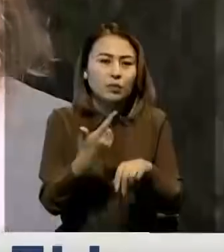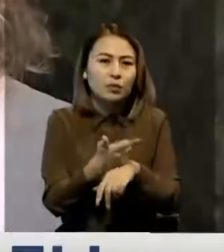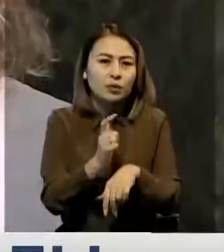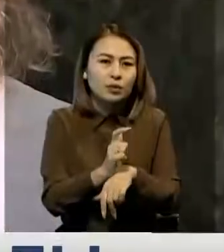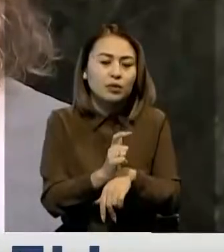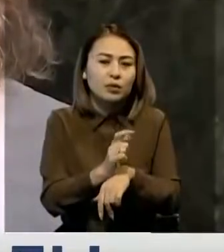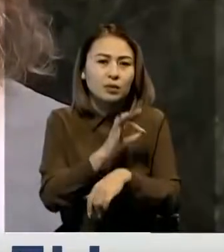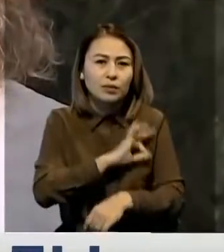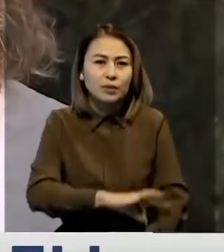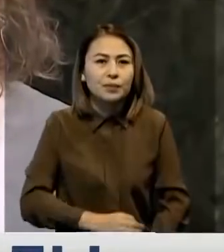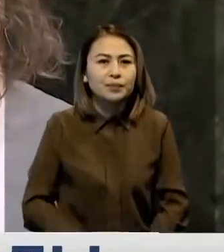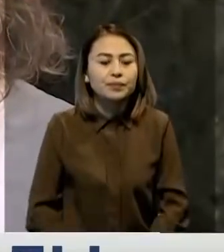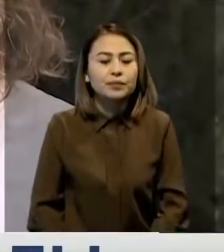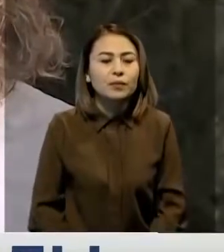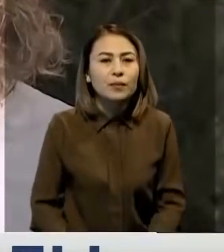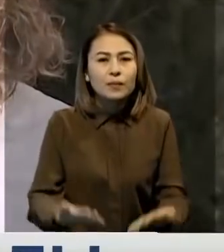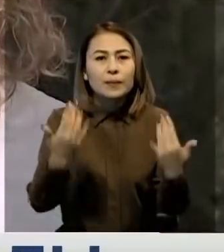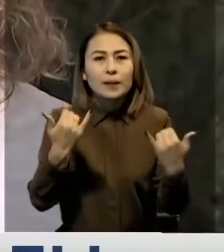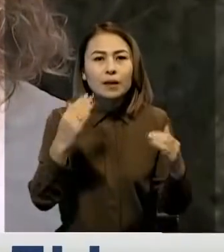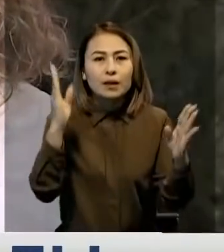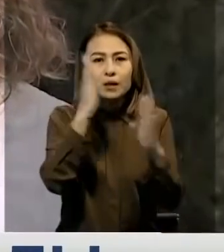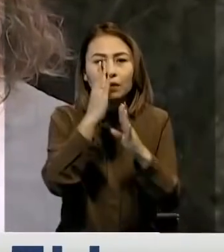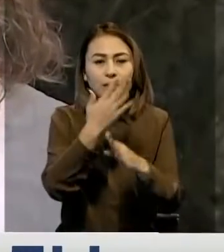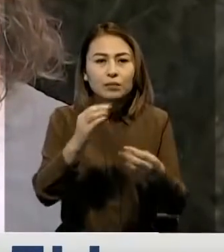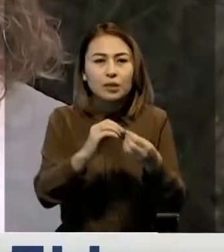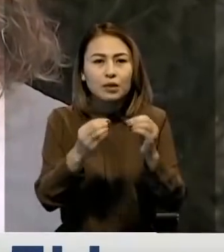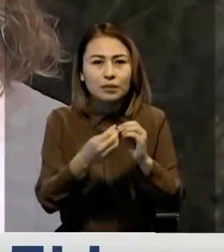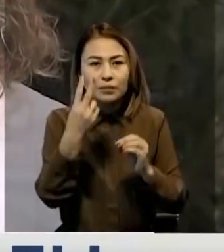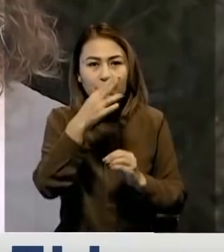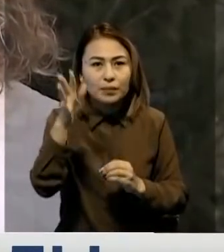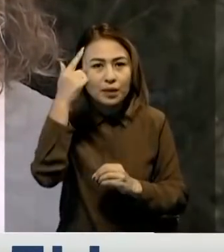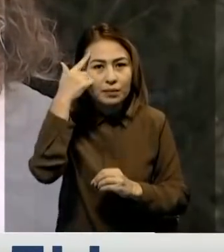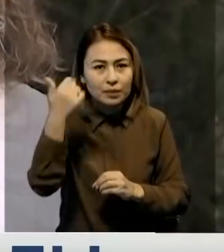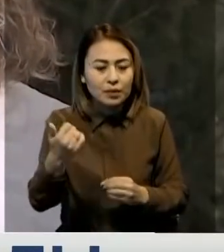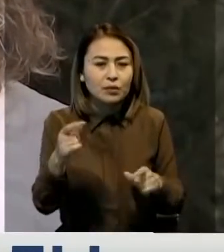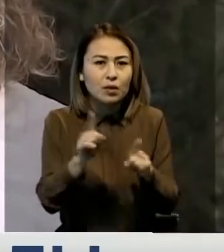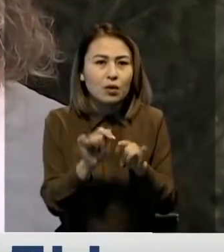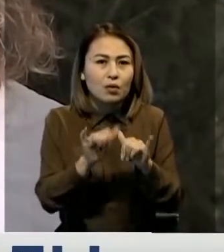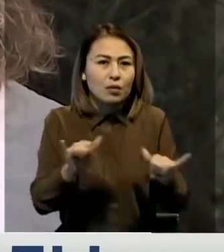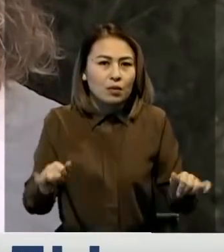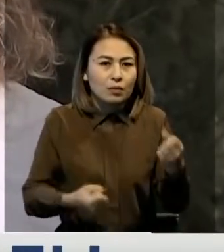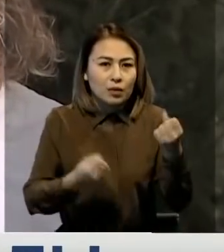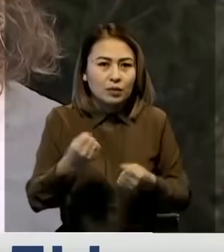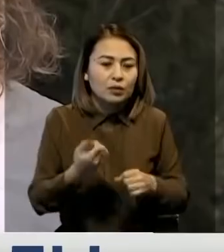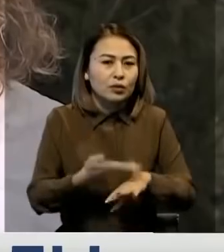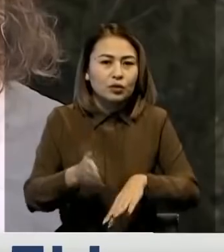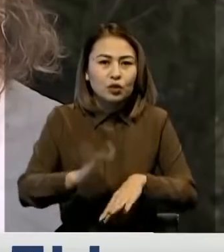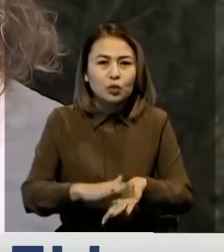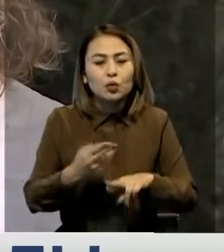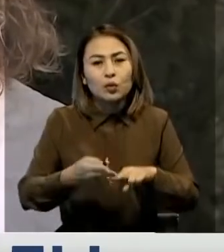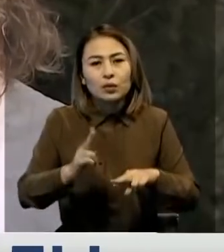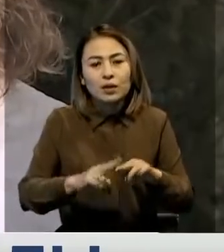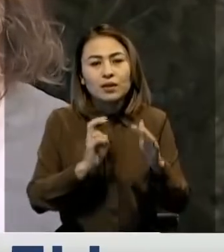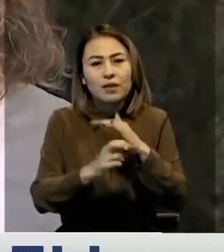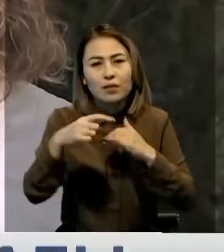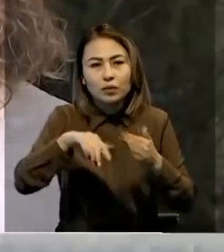Мы прекрасно видим, какая сейчас экология. Өскеменнің экоахуалы қандай екенін өте жақсы білеміз. Көлік көбейген сайын жағдай қиындайды. Сондықтан трамвай